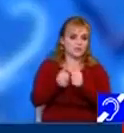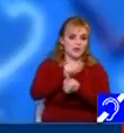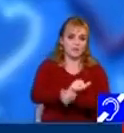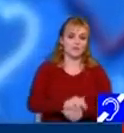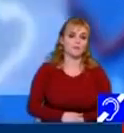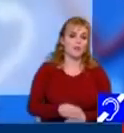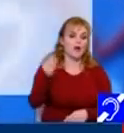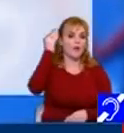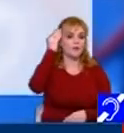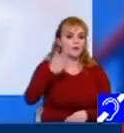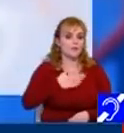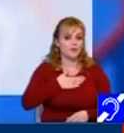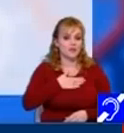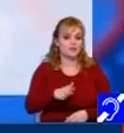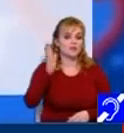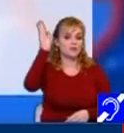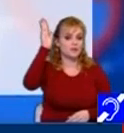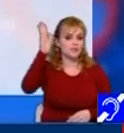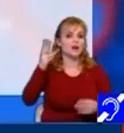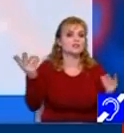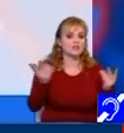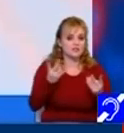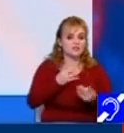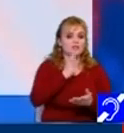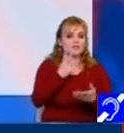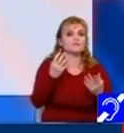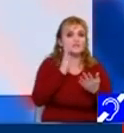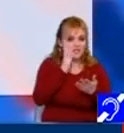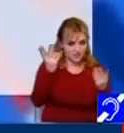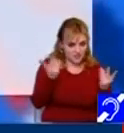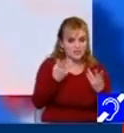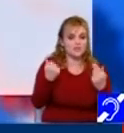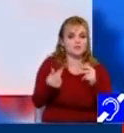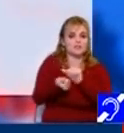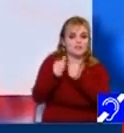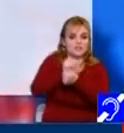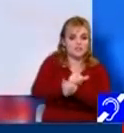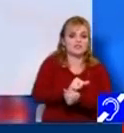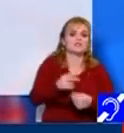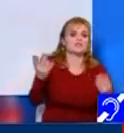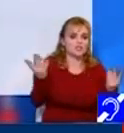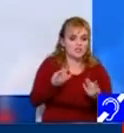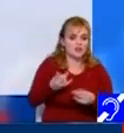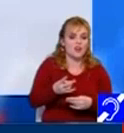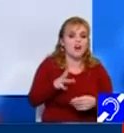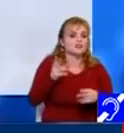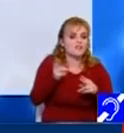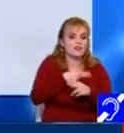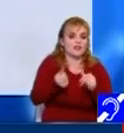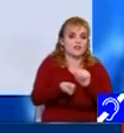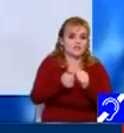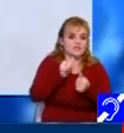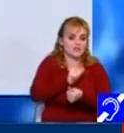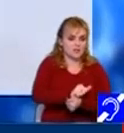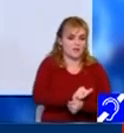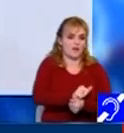temelii. Opinia mea este că, în perspectivă, ar trebui să venim cu câteva modificări esențiale, chiar necesare, dar fără a schimba